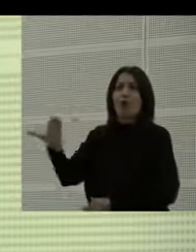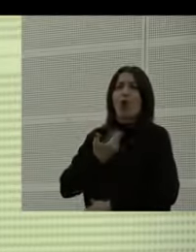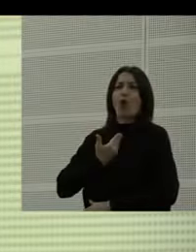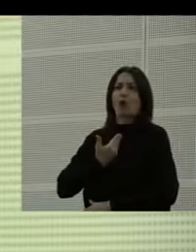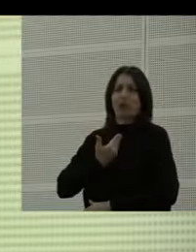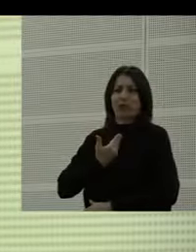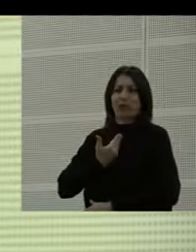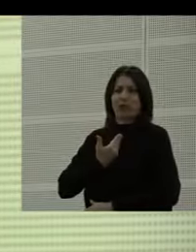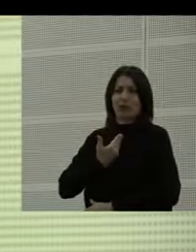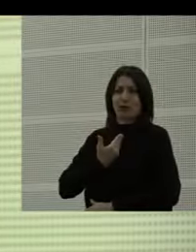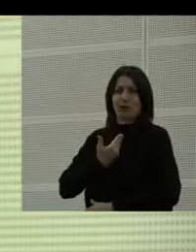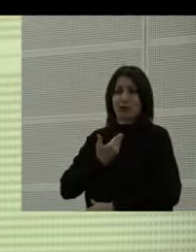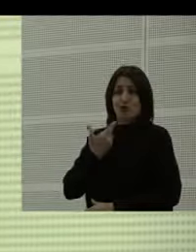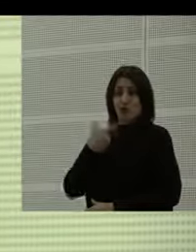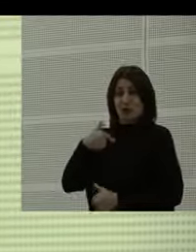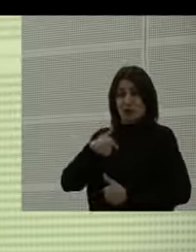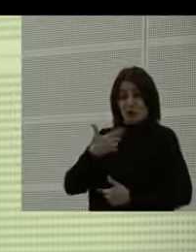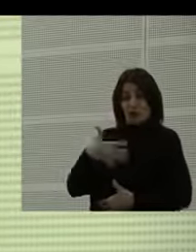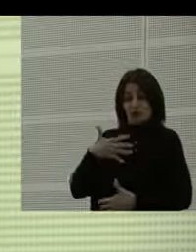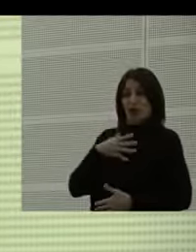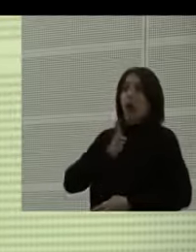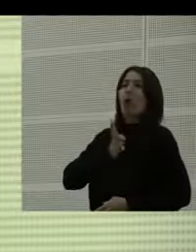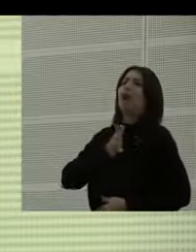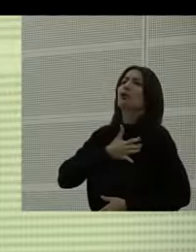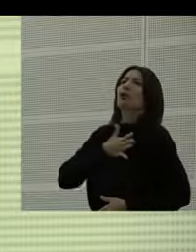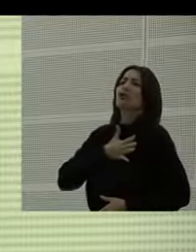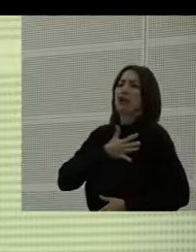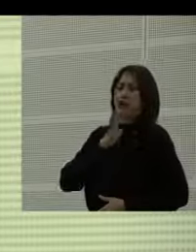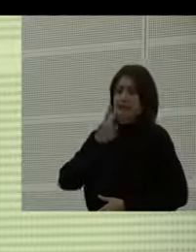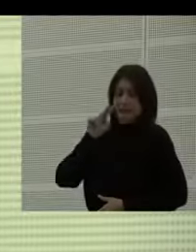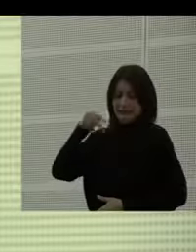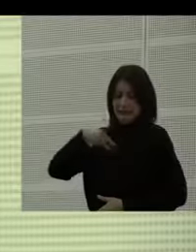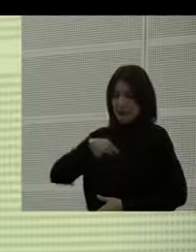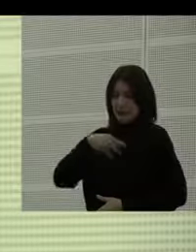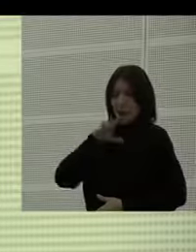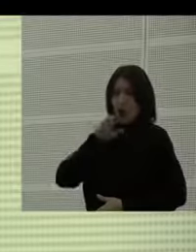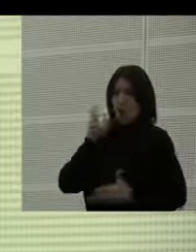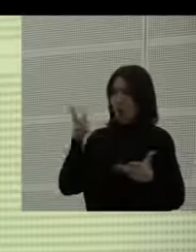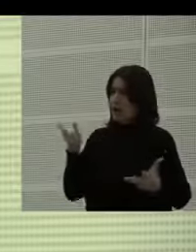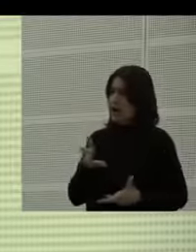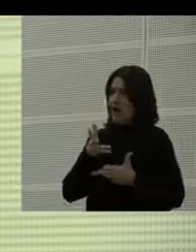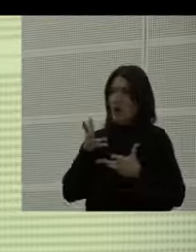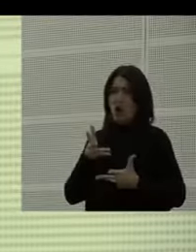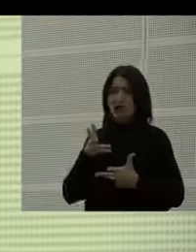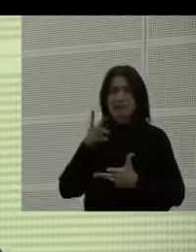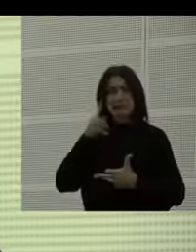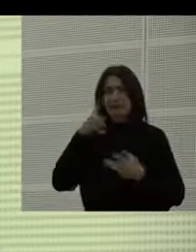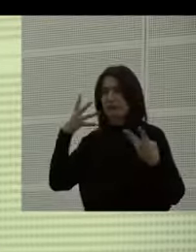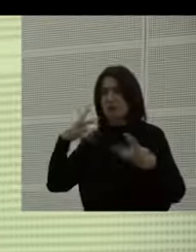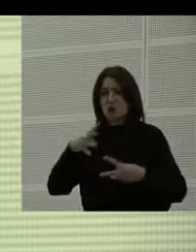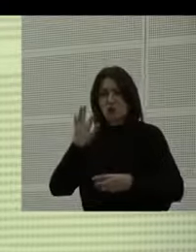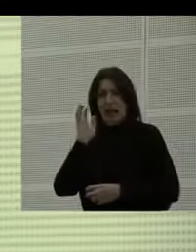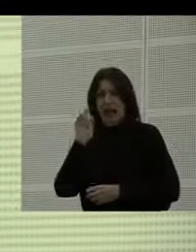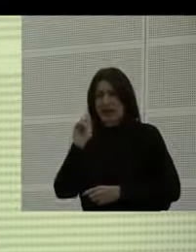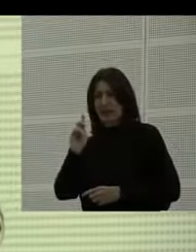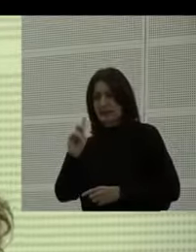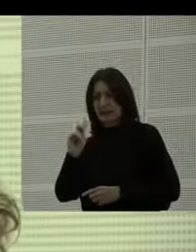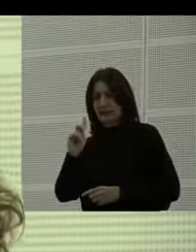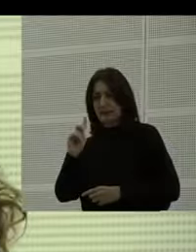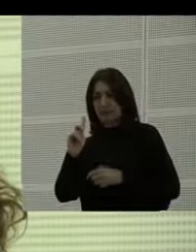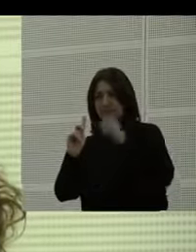già a 14 anni avevo capito che c'era qualcosa che non andava, nel senso che i